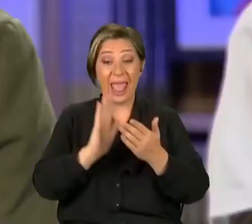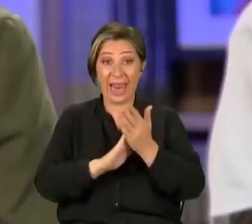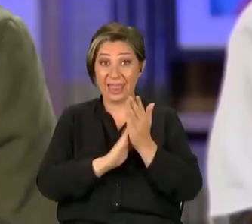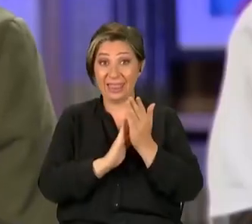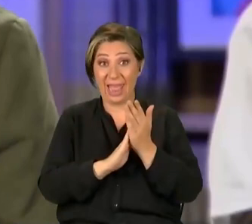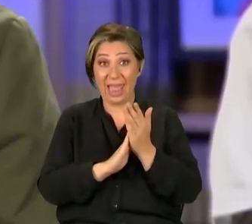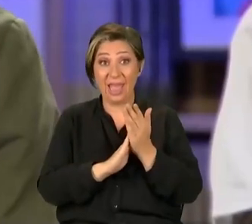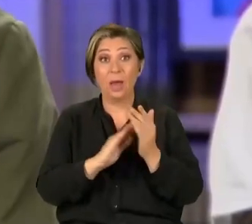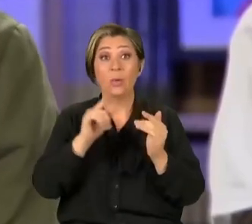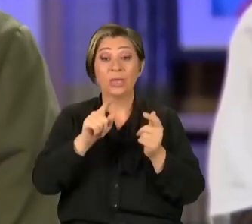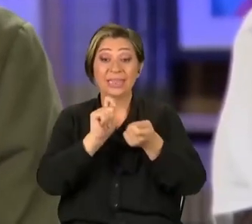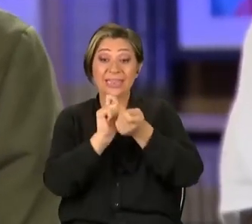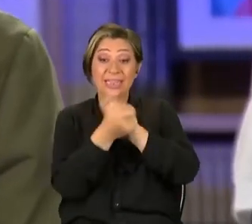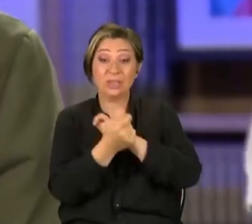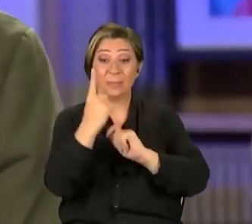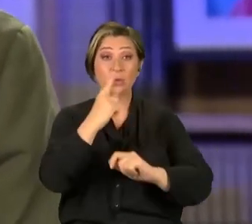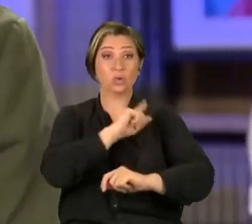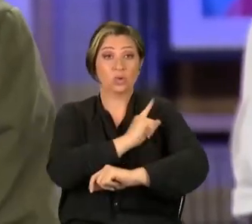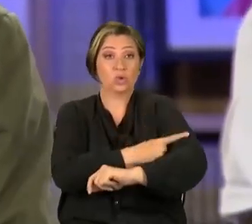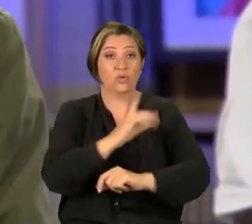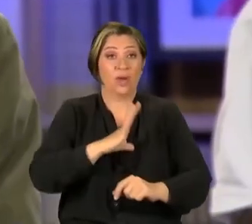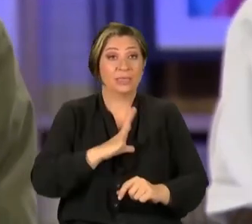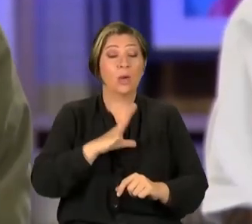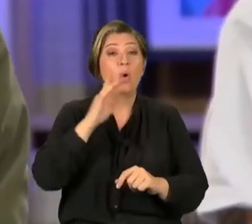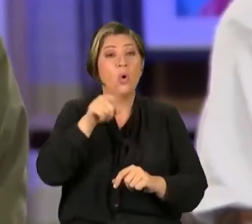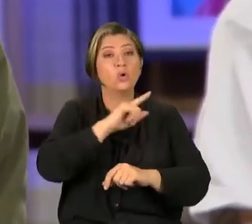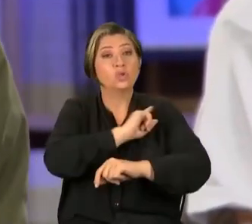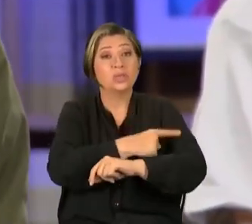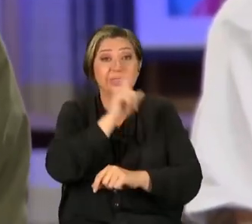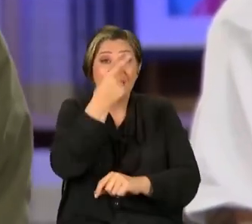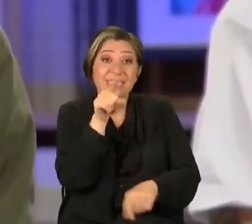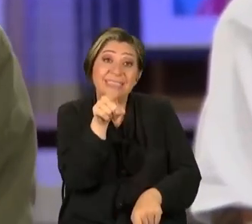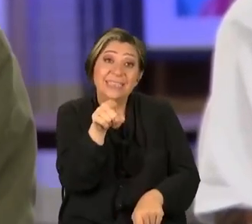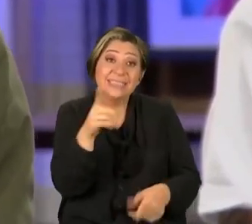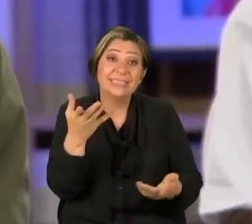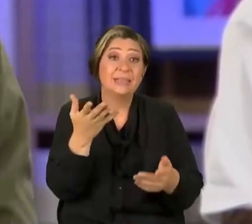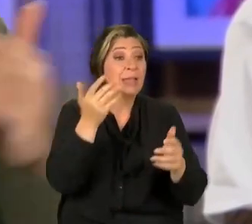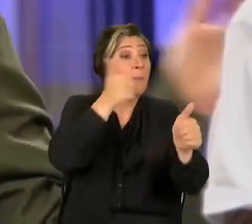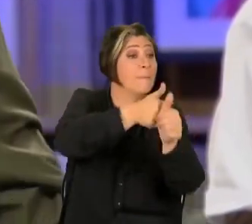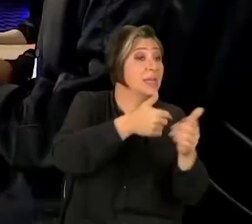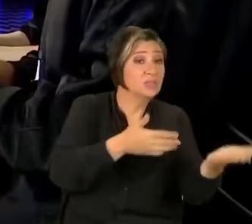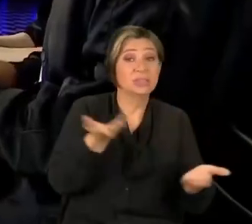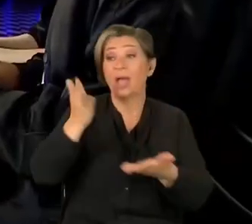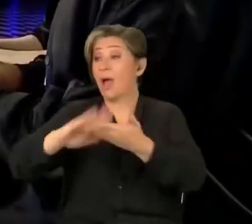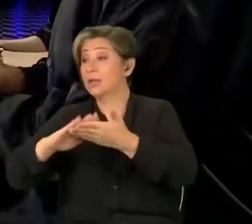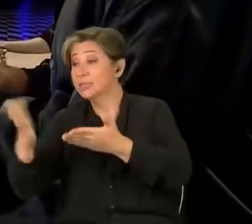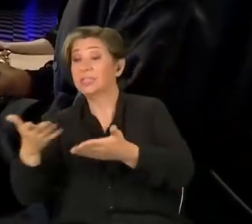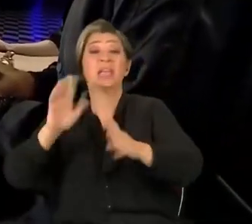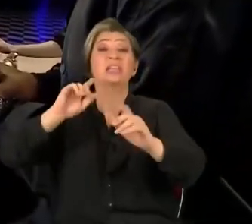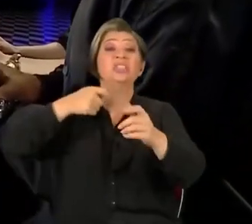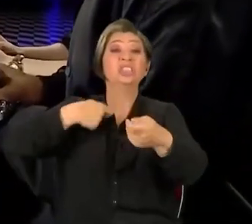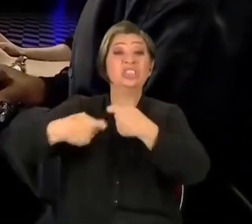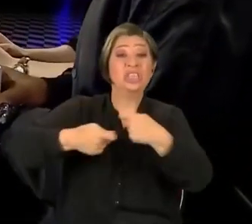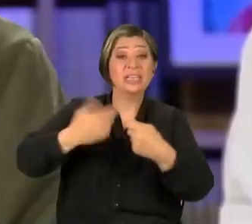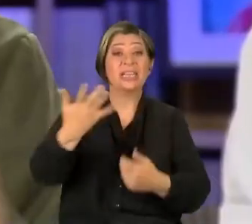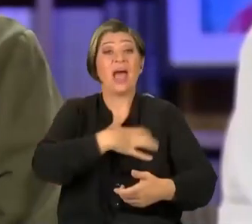elinde bunu değiştirecek bir güç vardır. O güç de sadece sensindir. Yani ne menajerindir, ne arkadaki şirketindir,